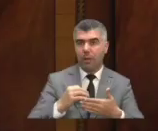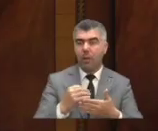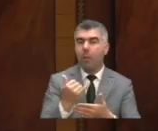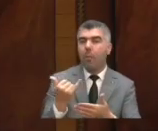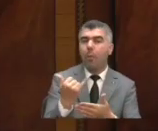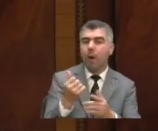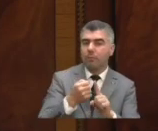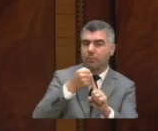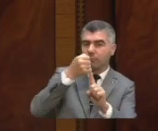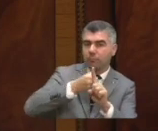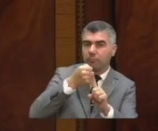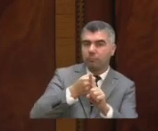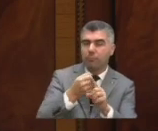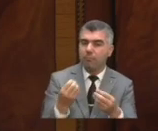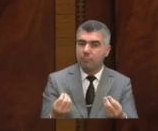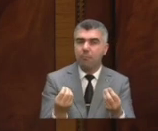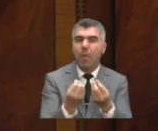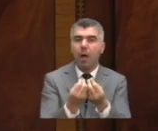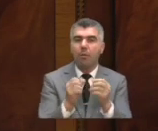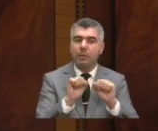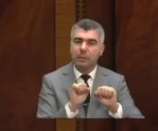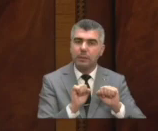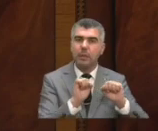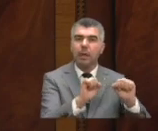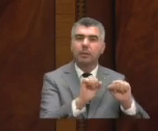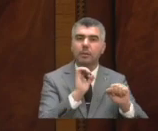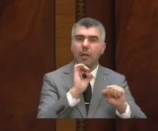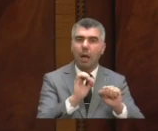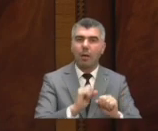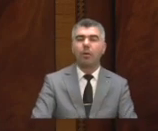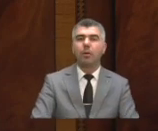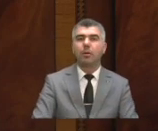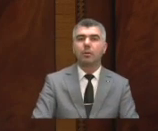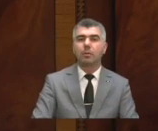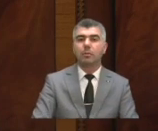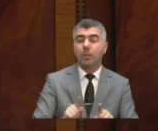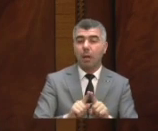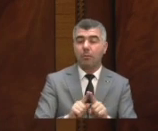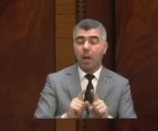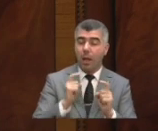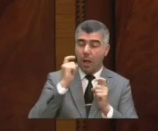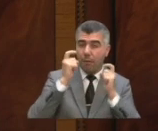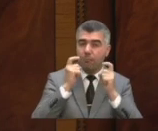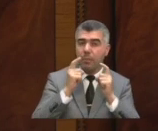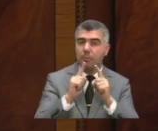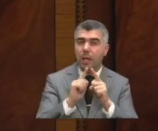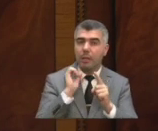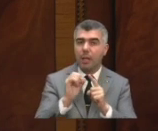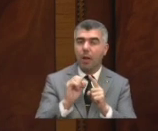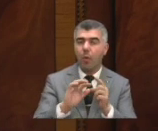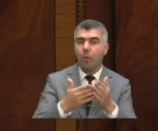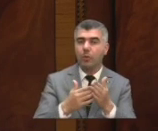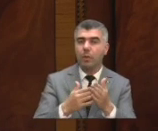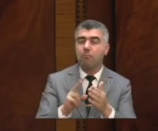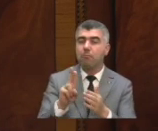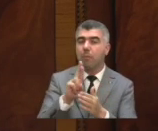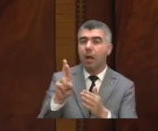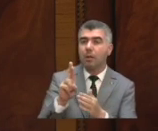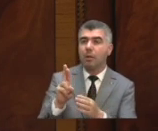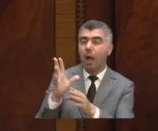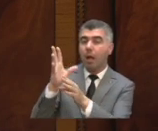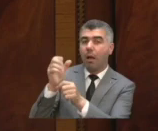نعمل جميعا على التصدي لها عبر التنفيذ الحازم والفوري للتوجيهات الملكيه